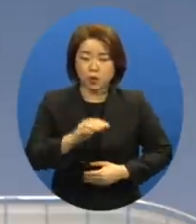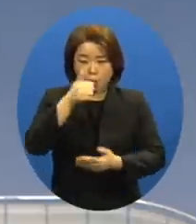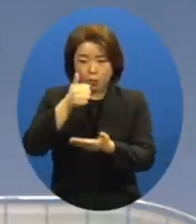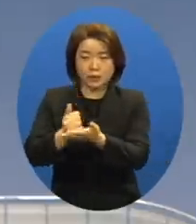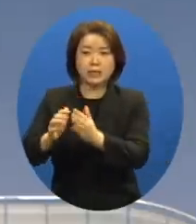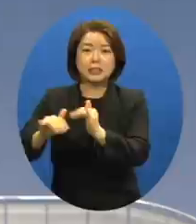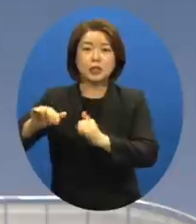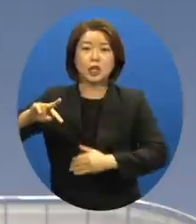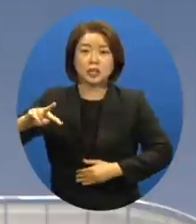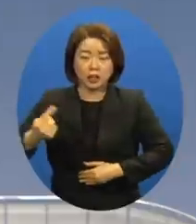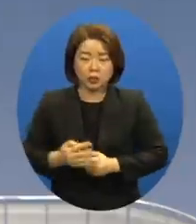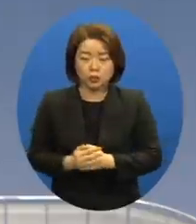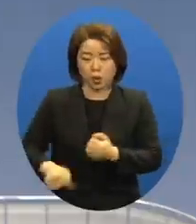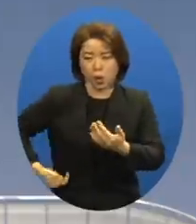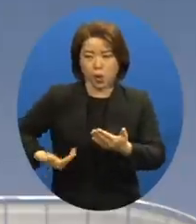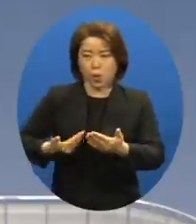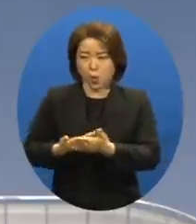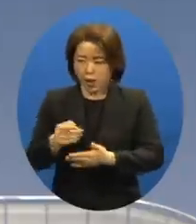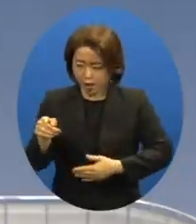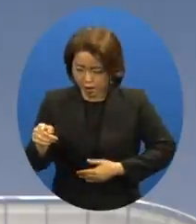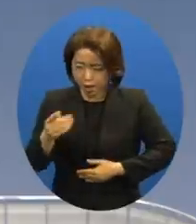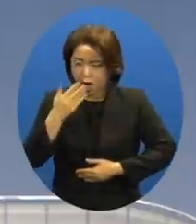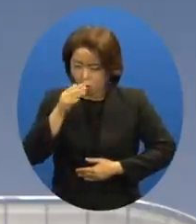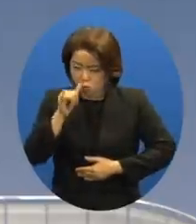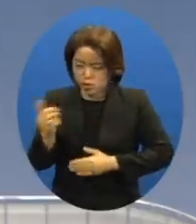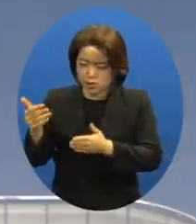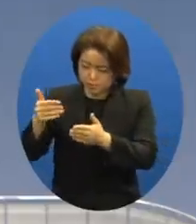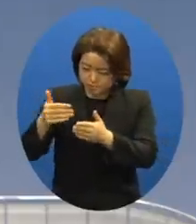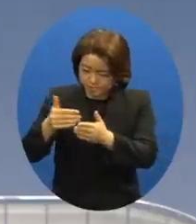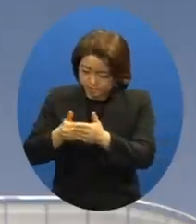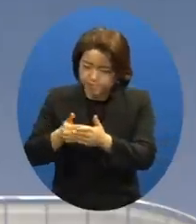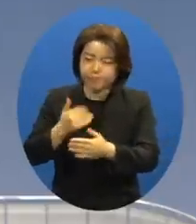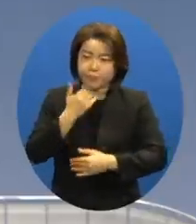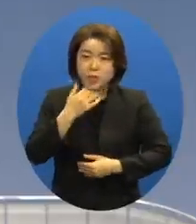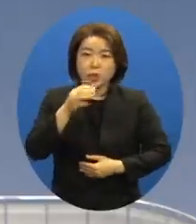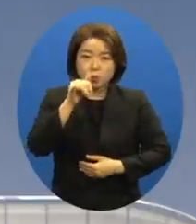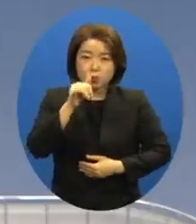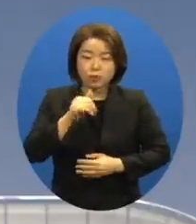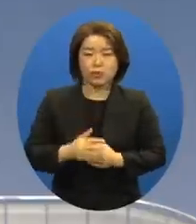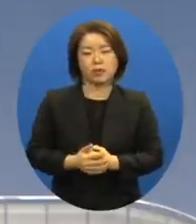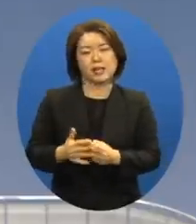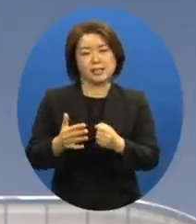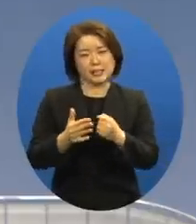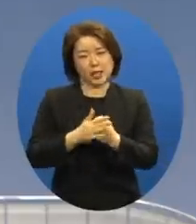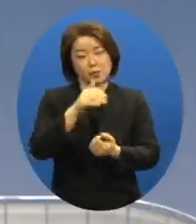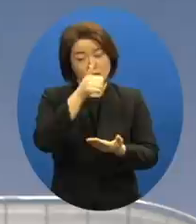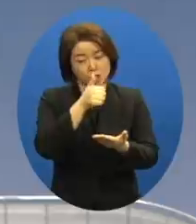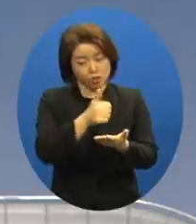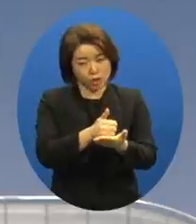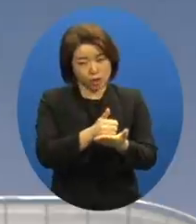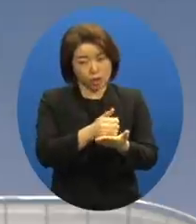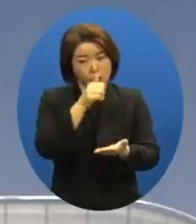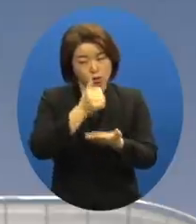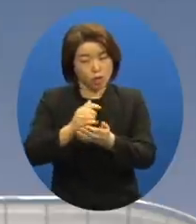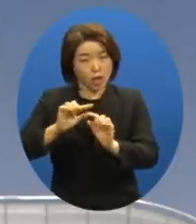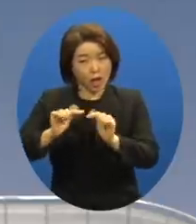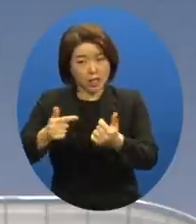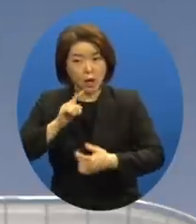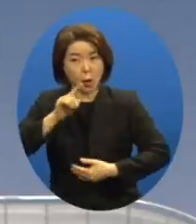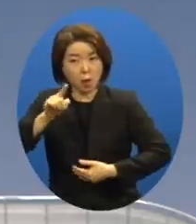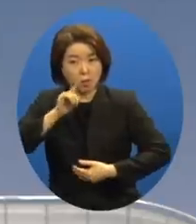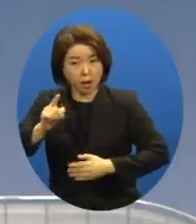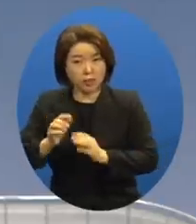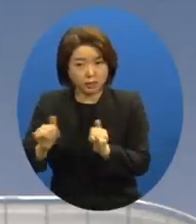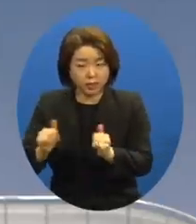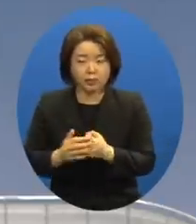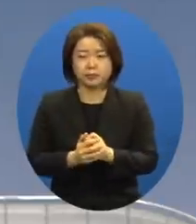회계 하기를 기다리시는 거죠 그래서 죄가 죄가 아니라고 주장하는 사람들